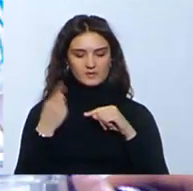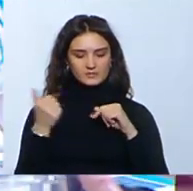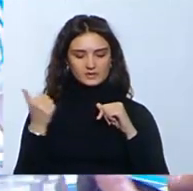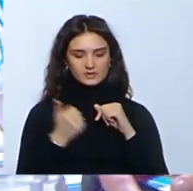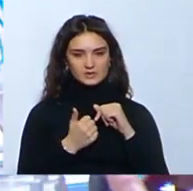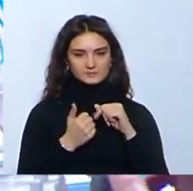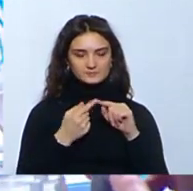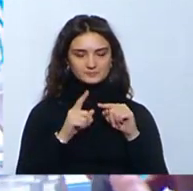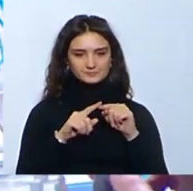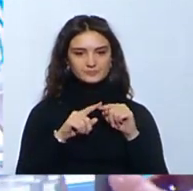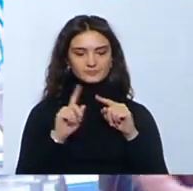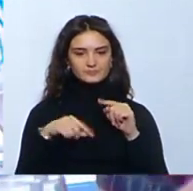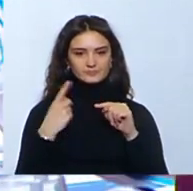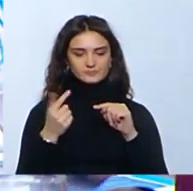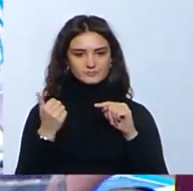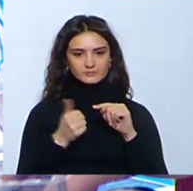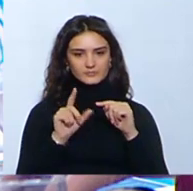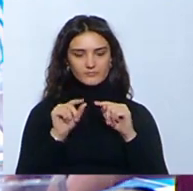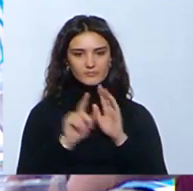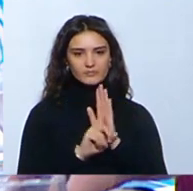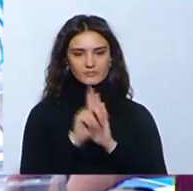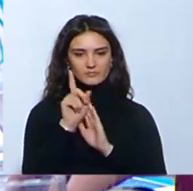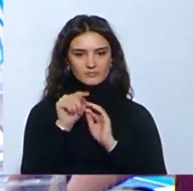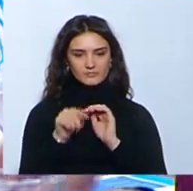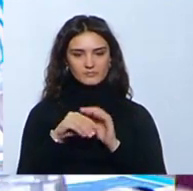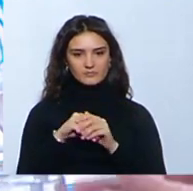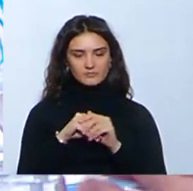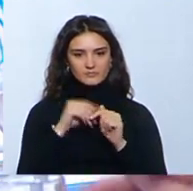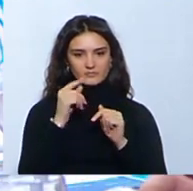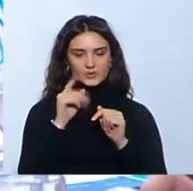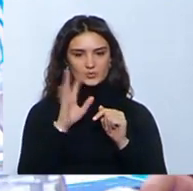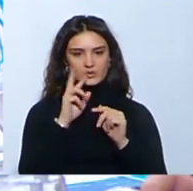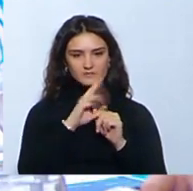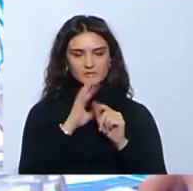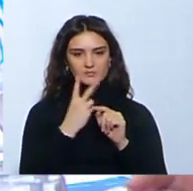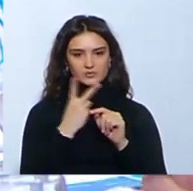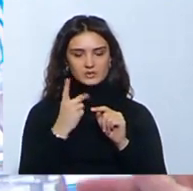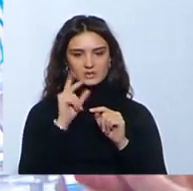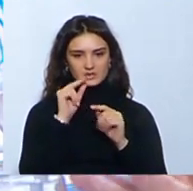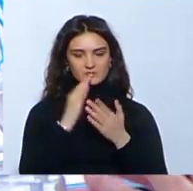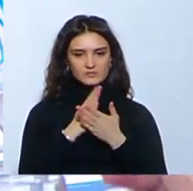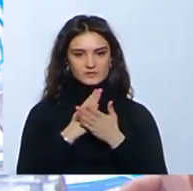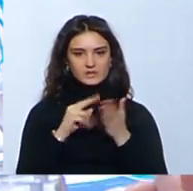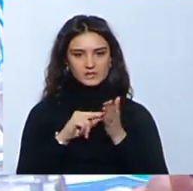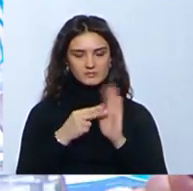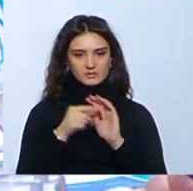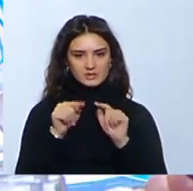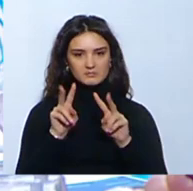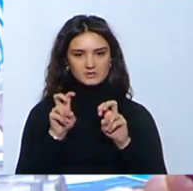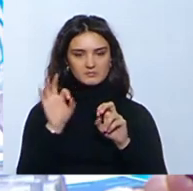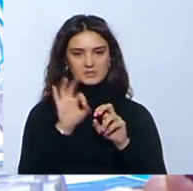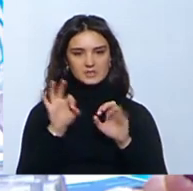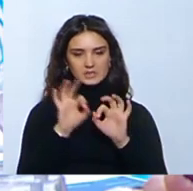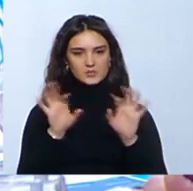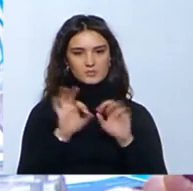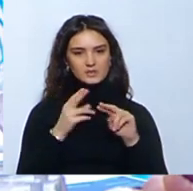კვირაში, ანუ აი დამდეგ კვირაში, ორშაბათიდან რომ იწყება, თვარცდები 21 რიცხვში გვაქვს დაგეგმილი ამ თემაზე